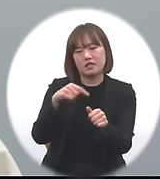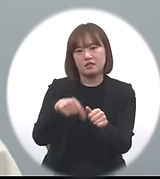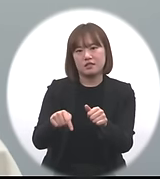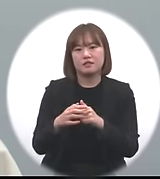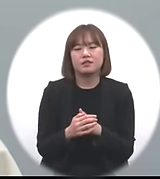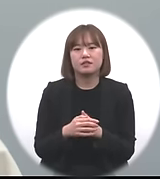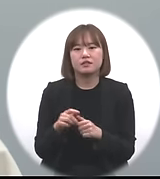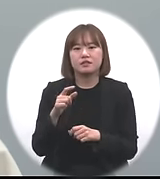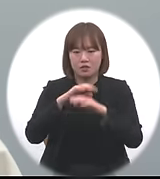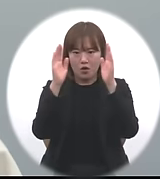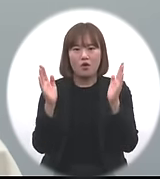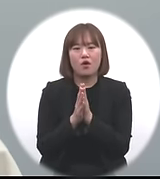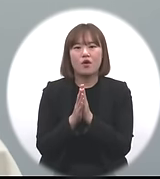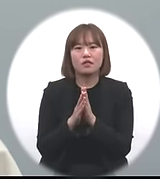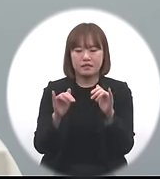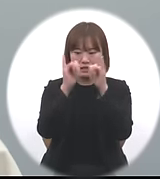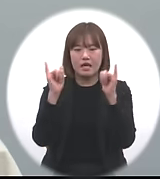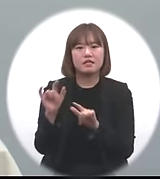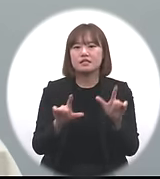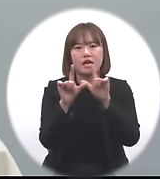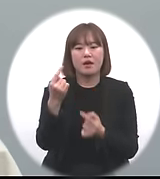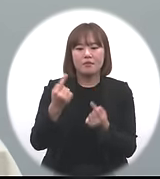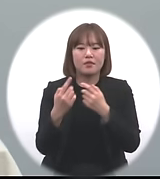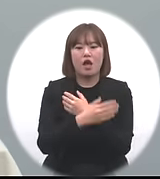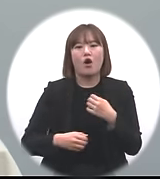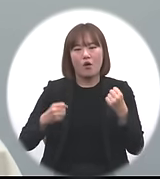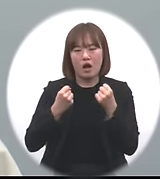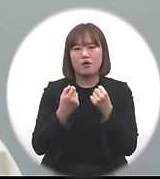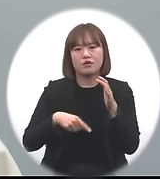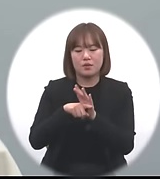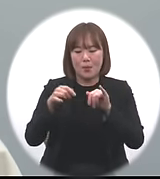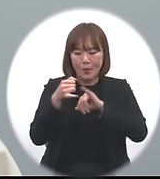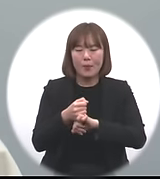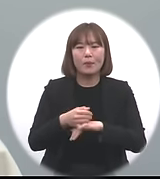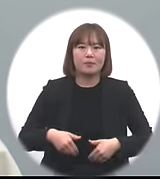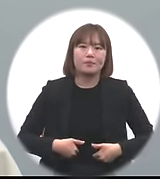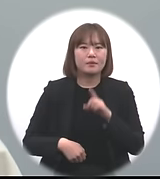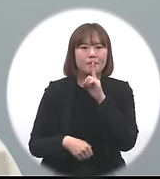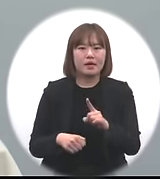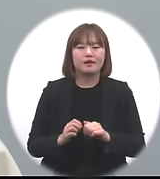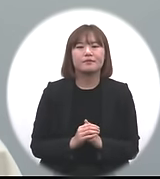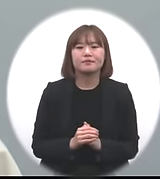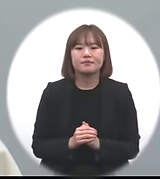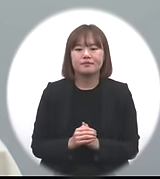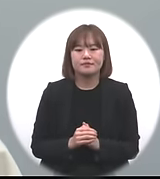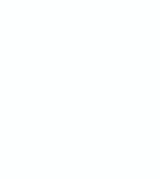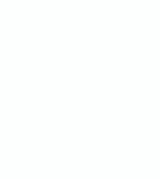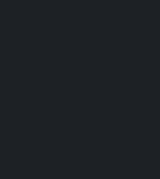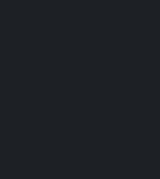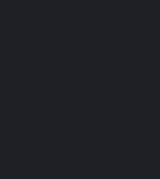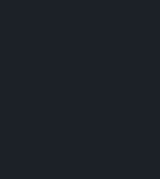테이블에 앉아서 밥 먹게 만드는 예절 가르치시는 거. 이게 전부 다 사회생활보다 우리 애의 건강을 위해서 필수적으로 필요하다라는